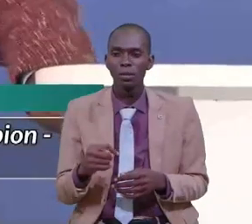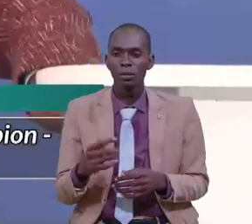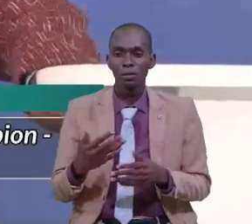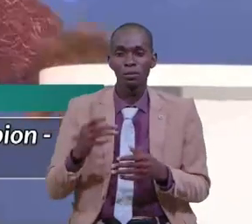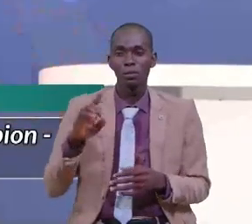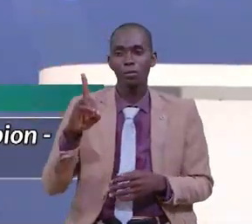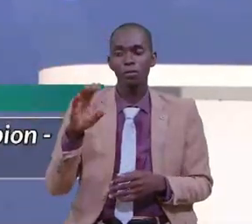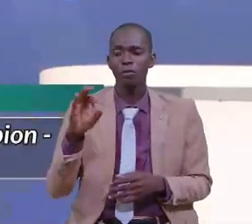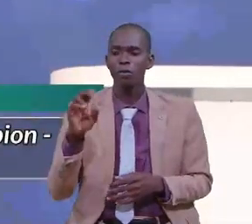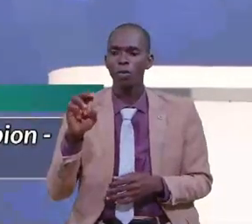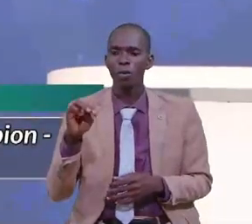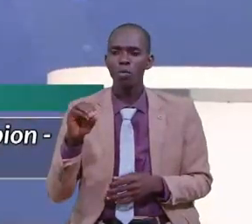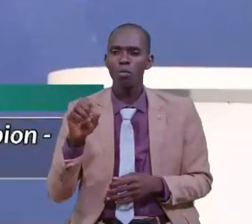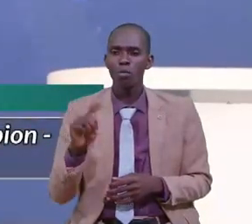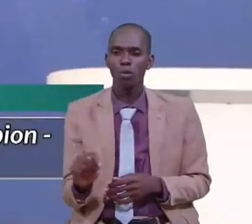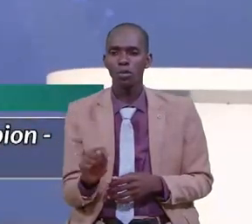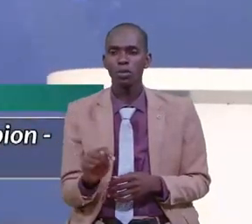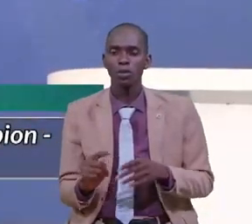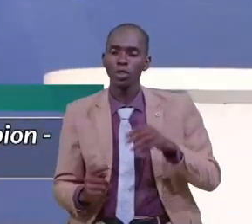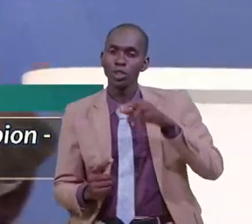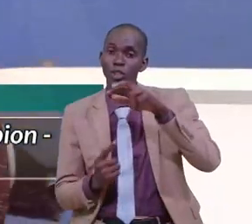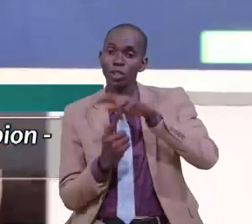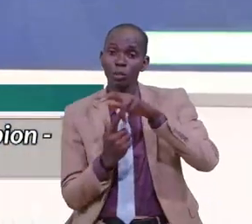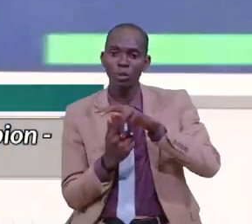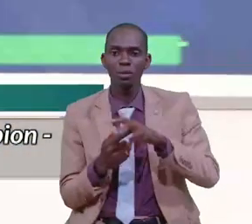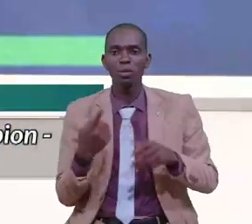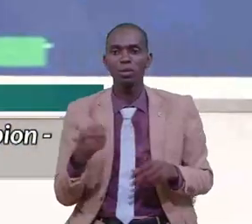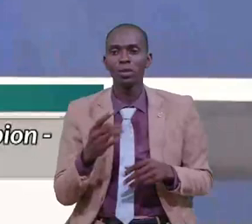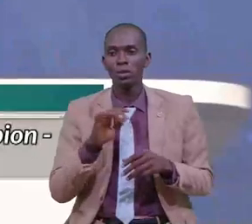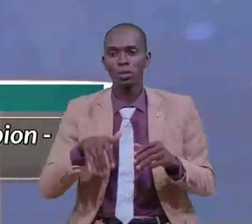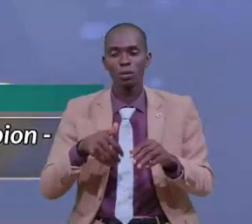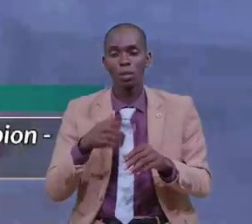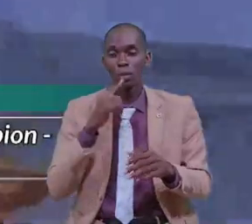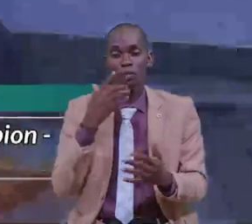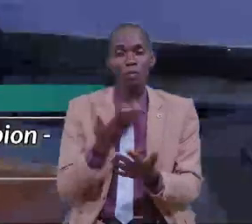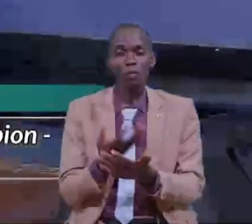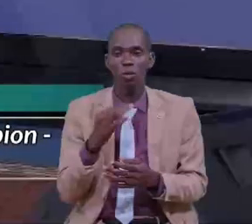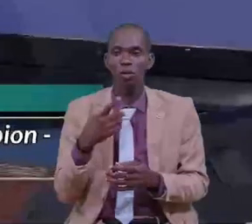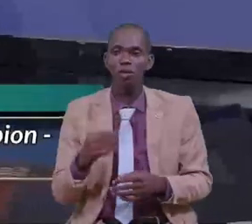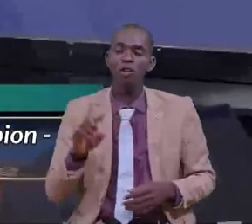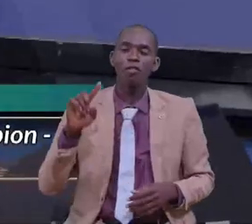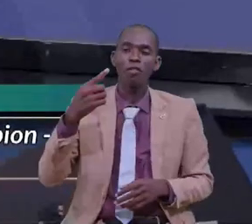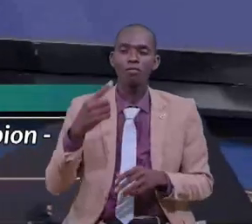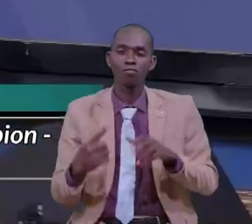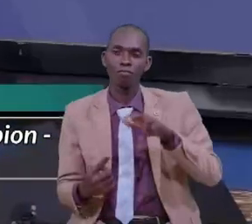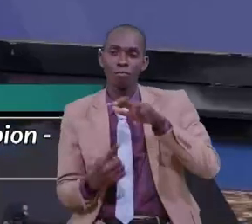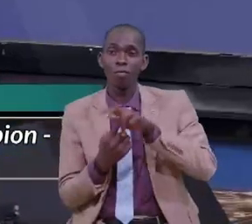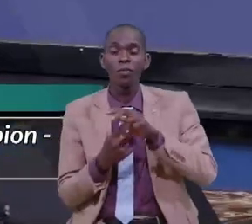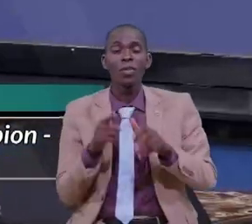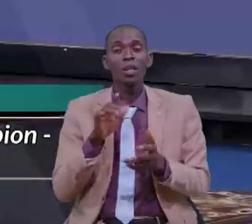La confirmation. Le champion le plus important. Il est devenu